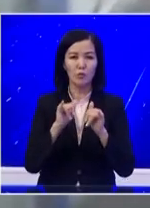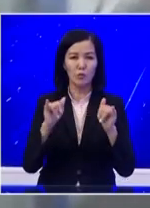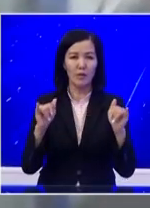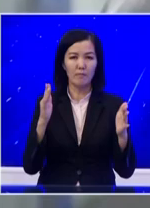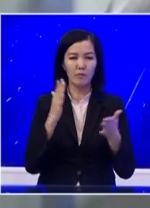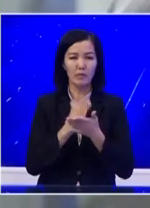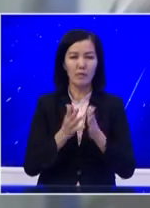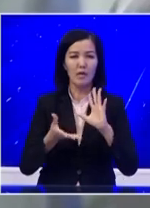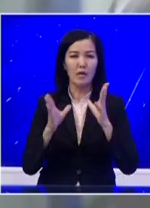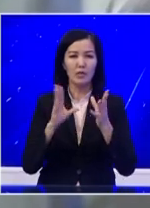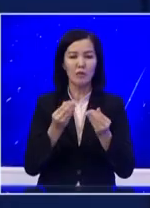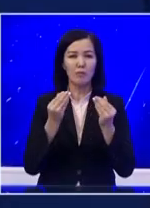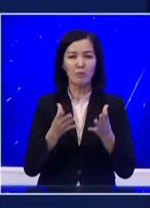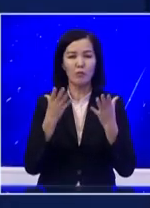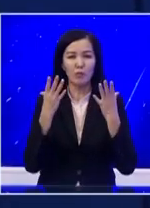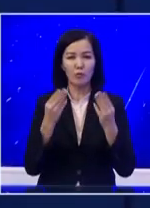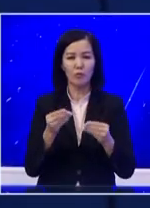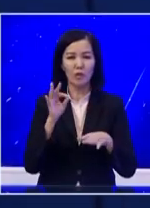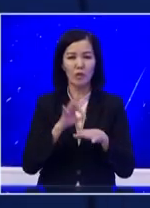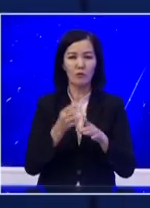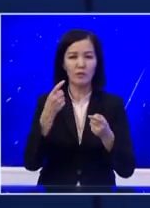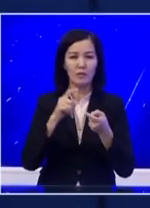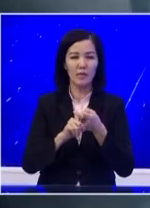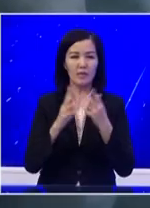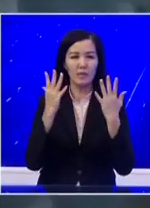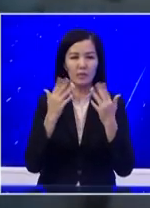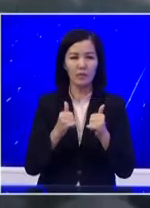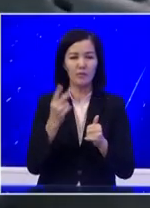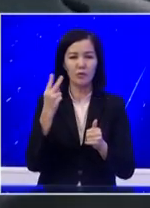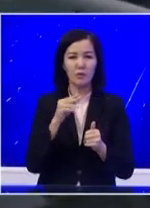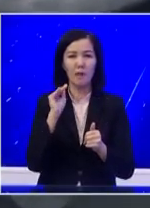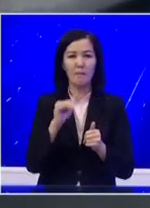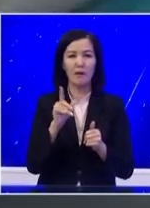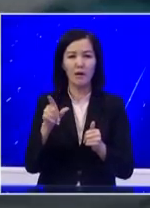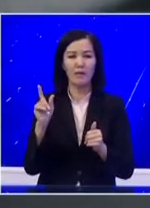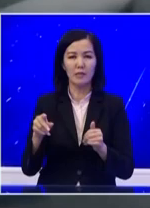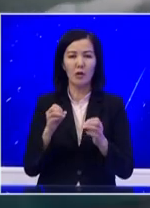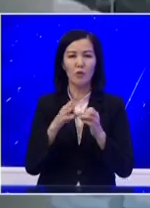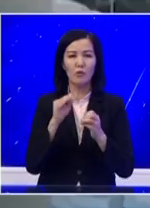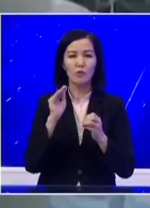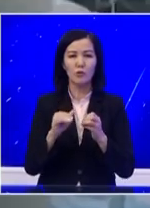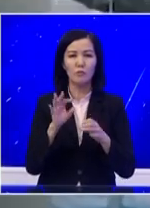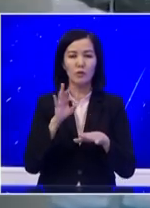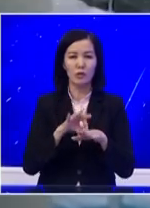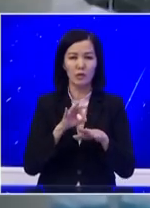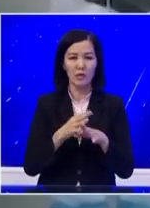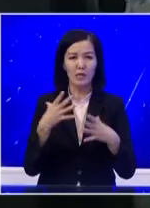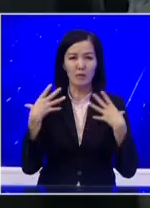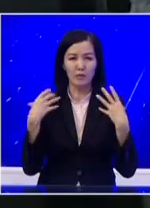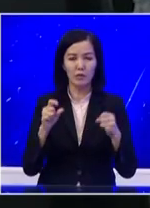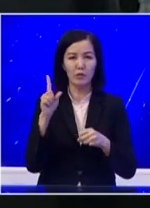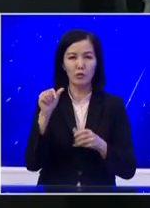қатты. Жалпы бүгінгі күнге коронавирусқа шалдыққандар саны 20 мыңнан астам. Оның 13 мыңы дертті жеңіп шықса,